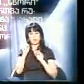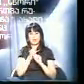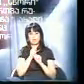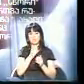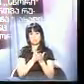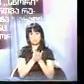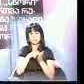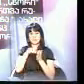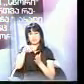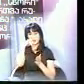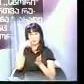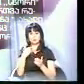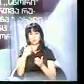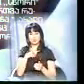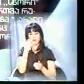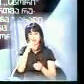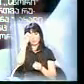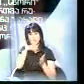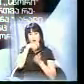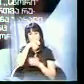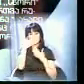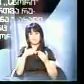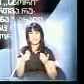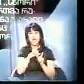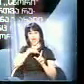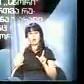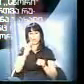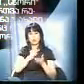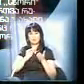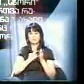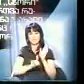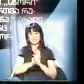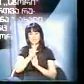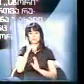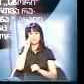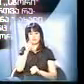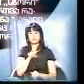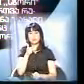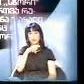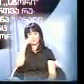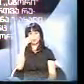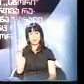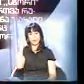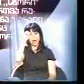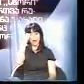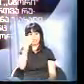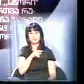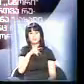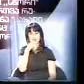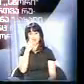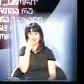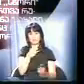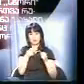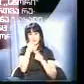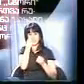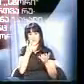შესაბამისი მიმართვა რუსულმა მხარემ სეპარატისტებს უკვე გაუგზავნა. ახალი რუქების შედგენა მაშინვე დაიწყება, როგორც რუსული მხარე აფხაზებისა და ოსებისაგან